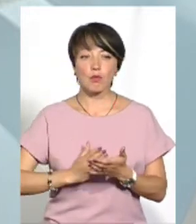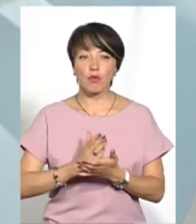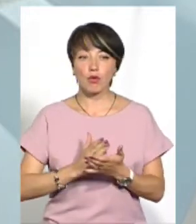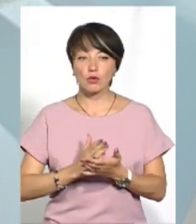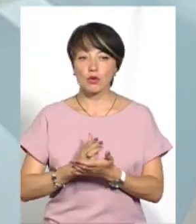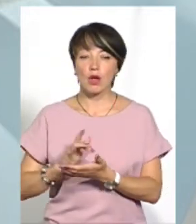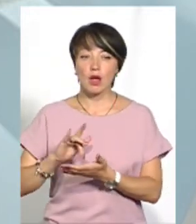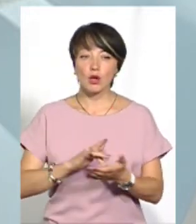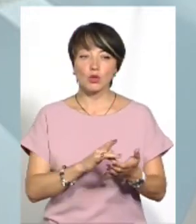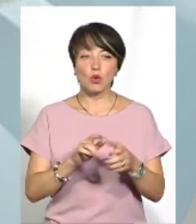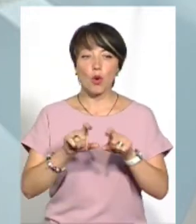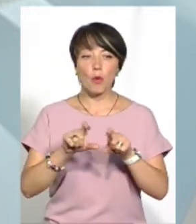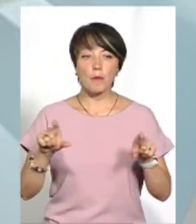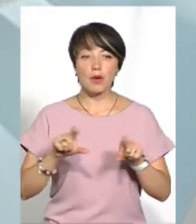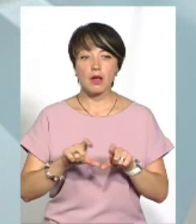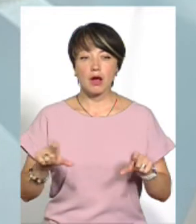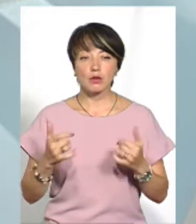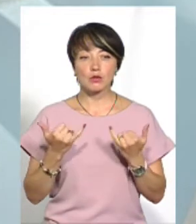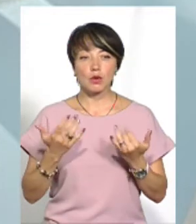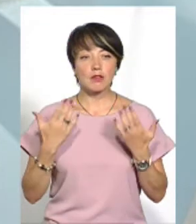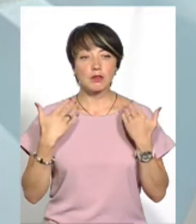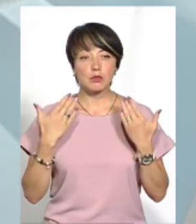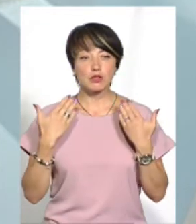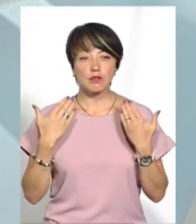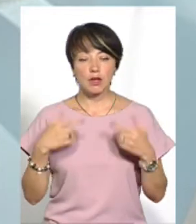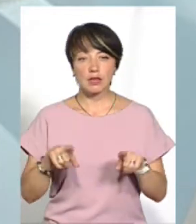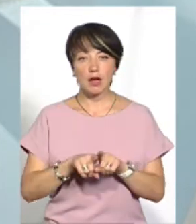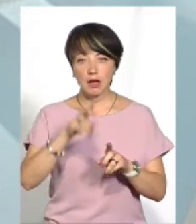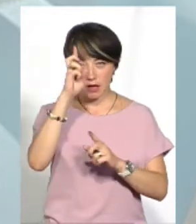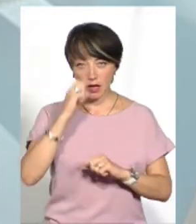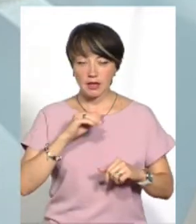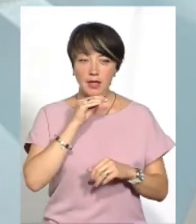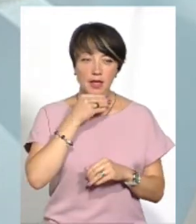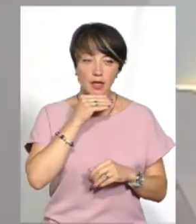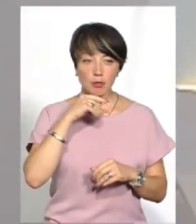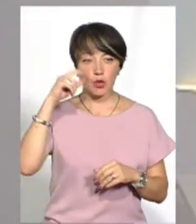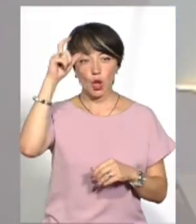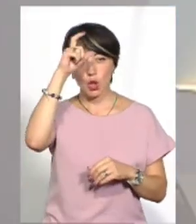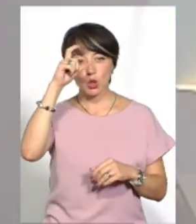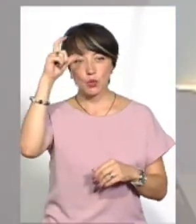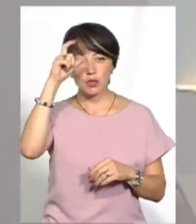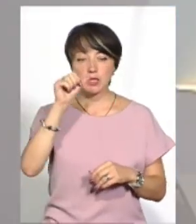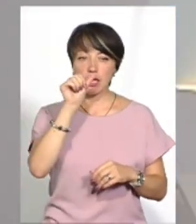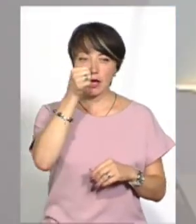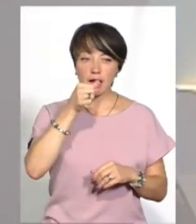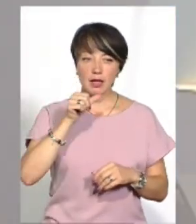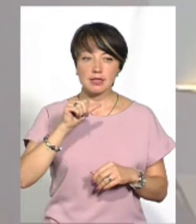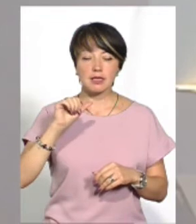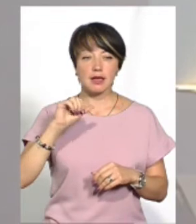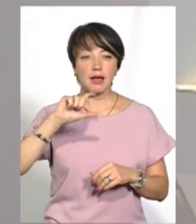послуги туроператорів, сьогодні відпочивають в таких країнах, як Єгипет, Турція, Греція,